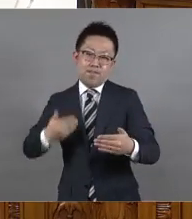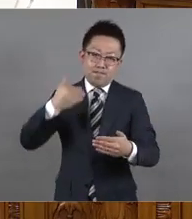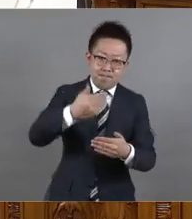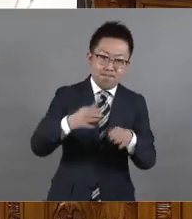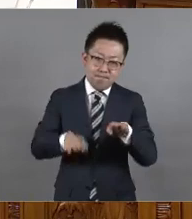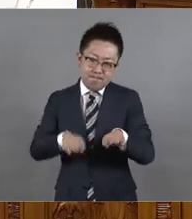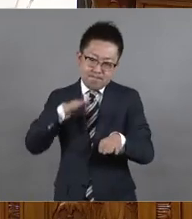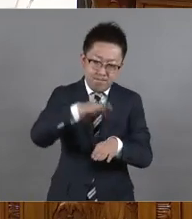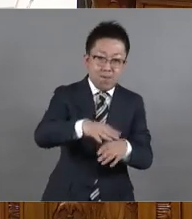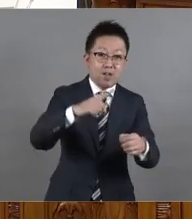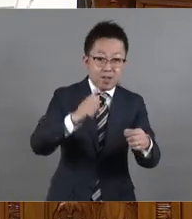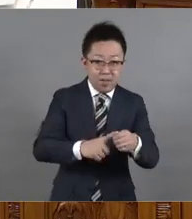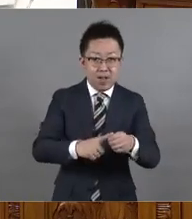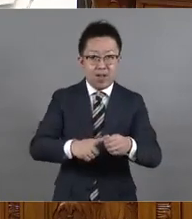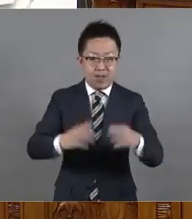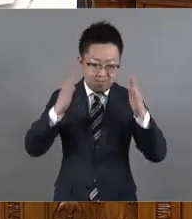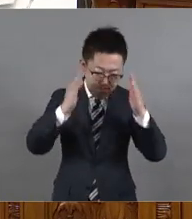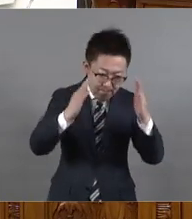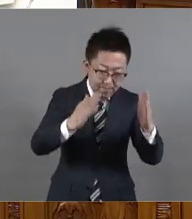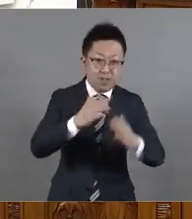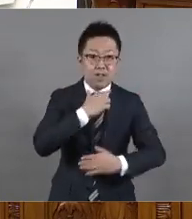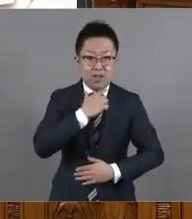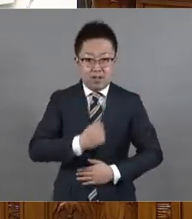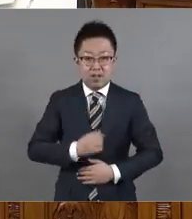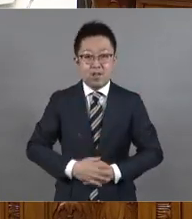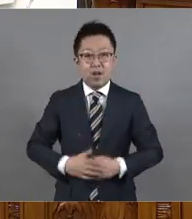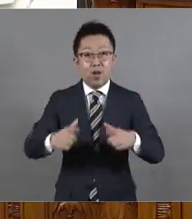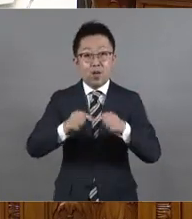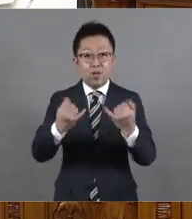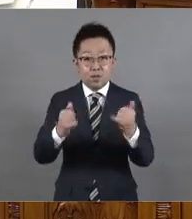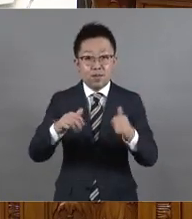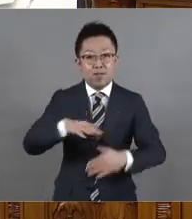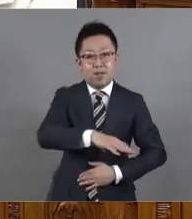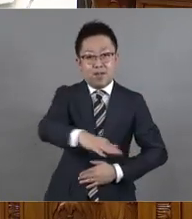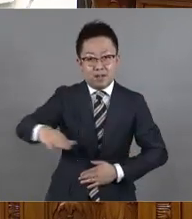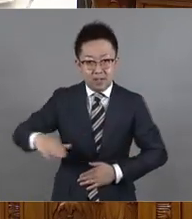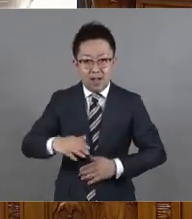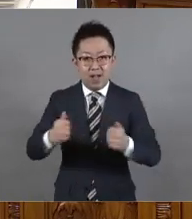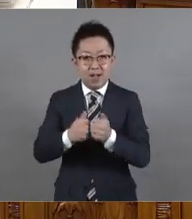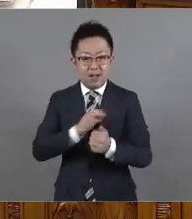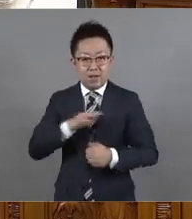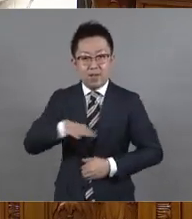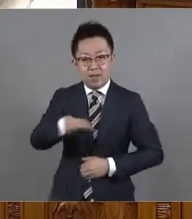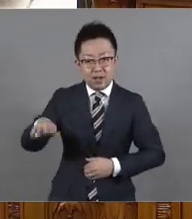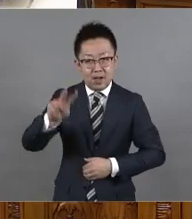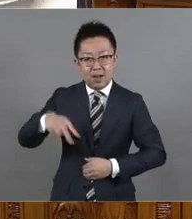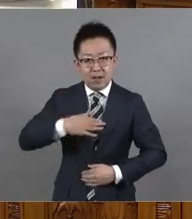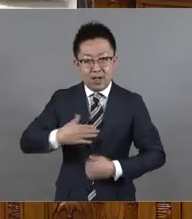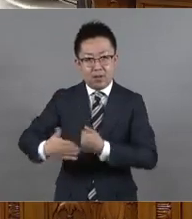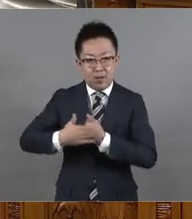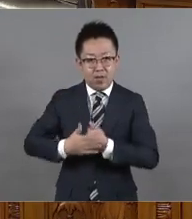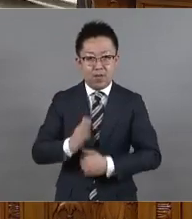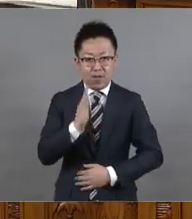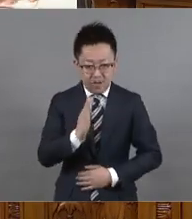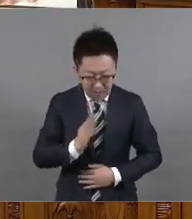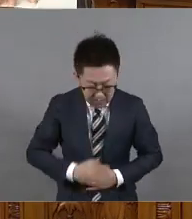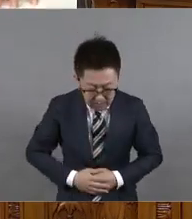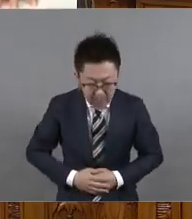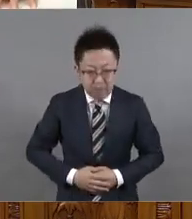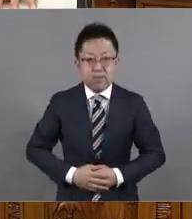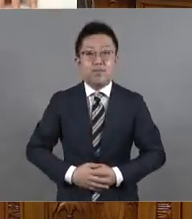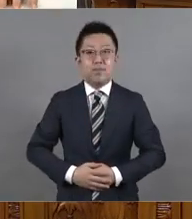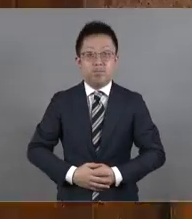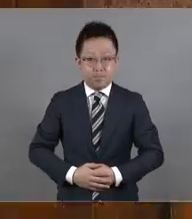年となるよう全力を尽くしてまいります国民の皆様議員各位のご理解とご協力をよろしくお願い致します